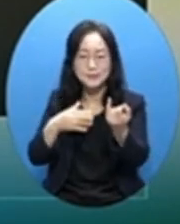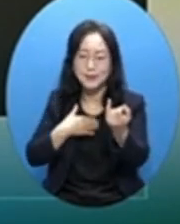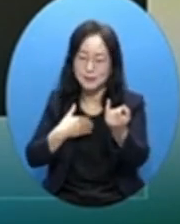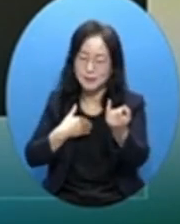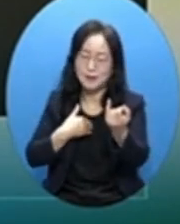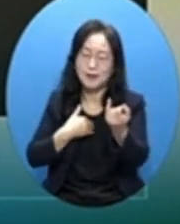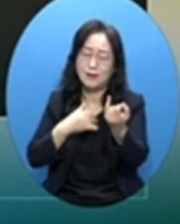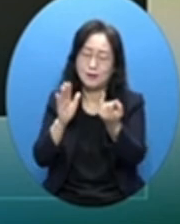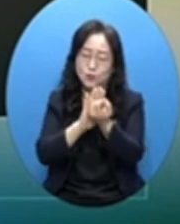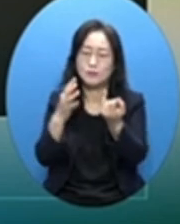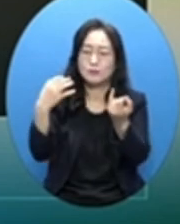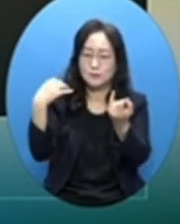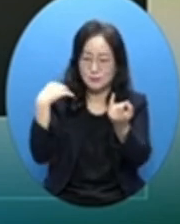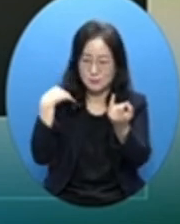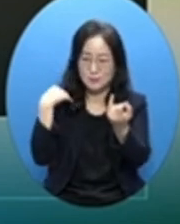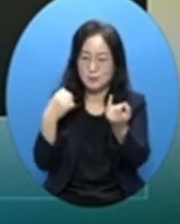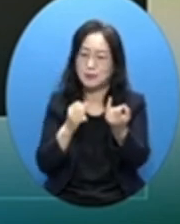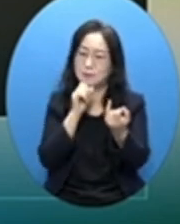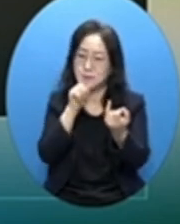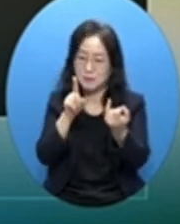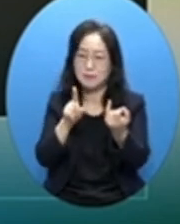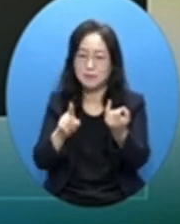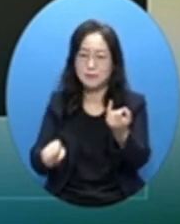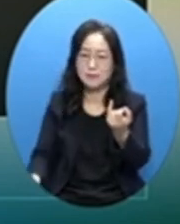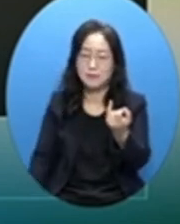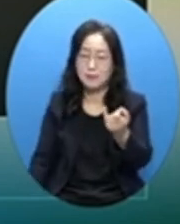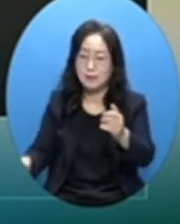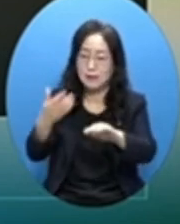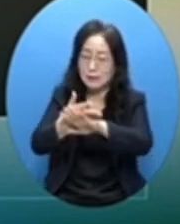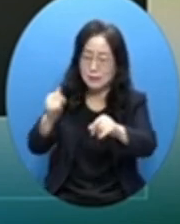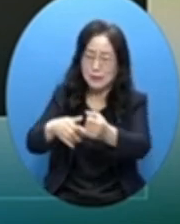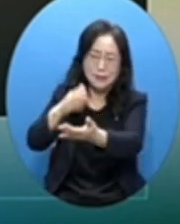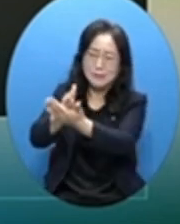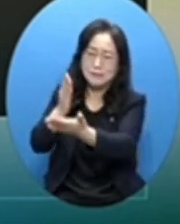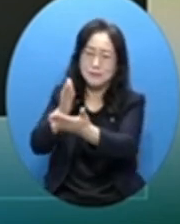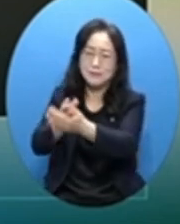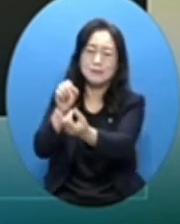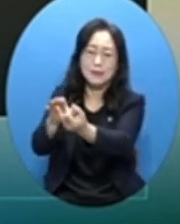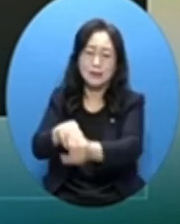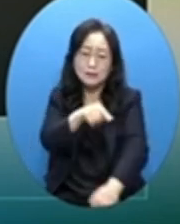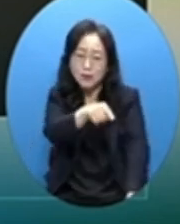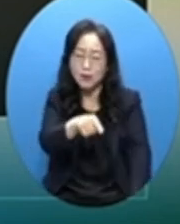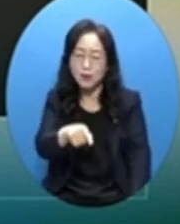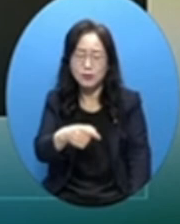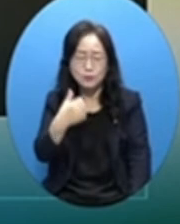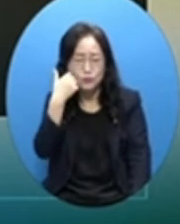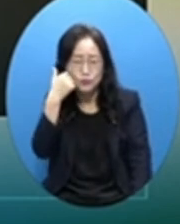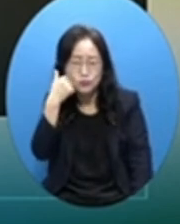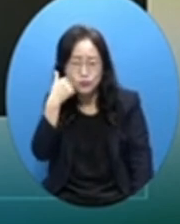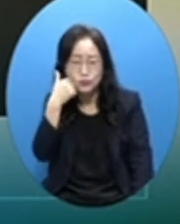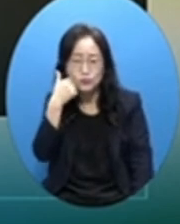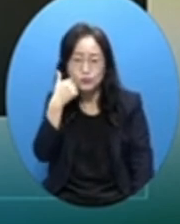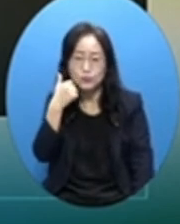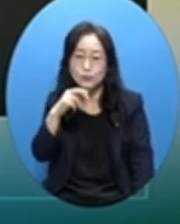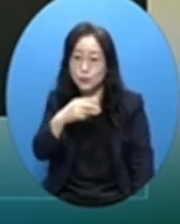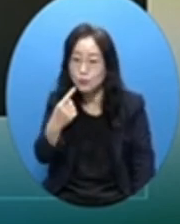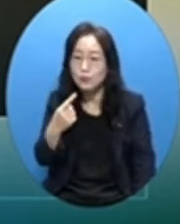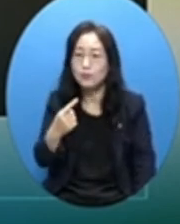앤을 돌보겠다 그랬습니다. 본 사람이 말렸습니다. 걔는 누구도